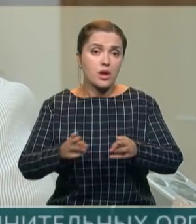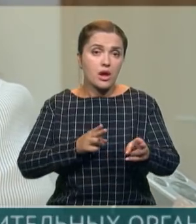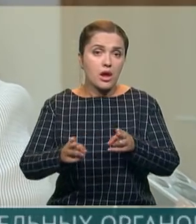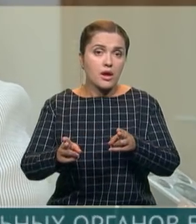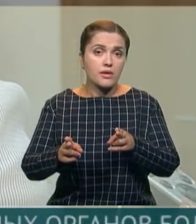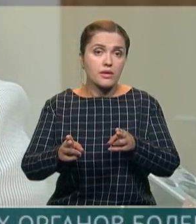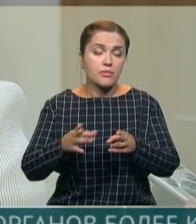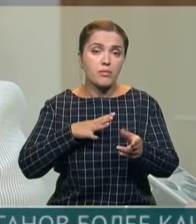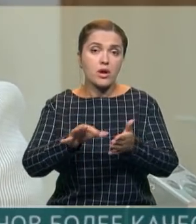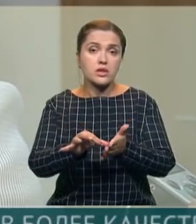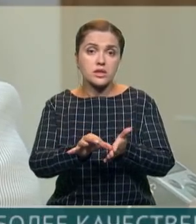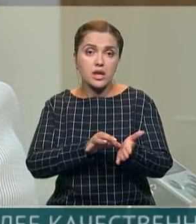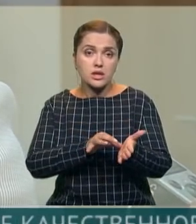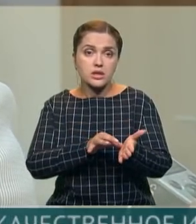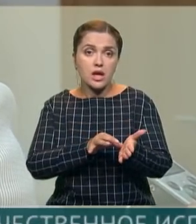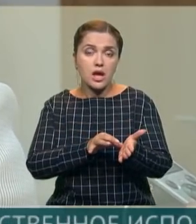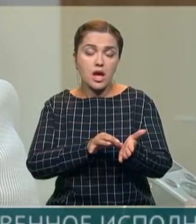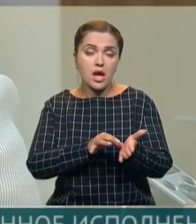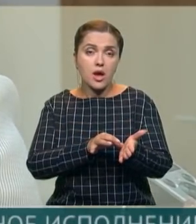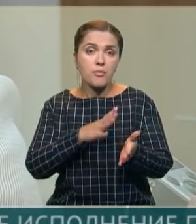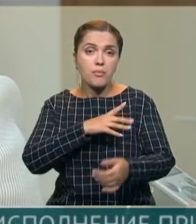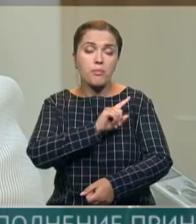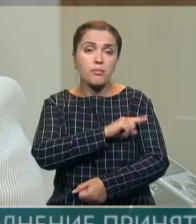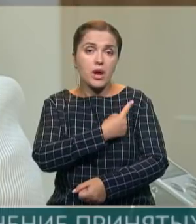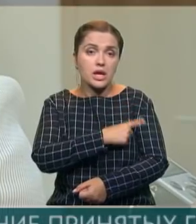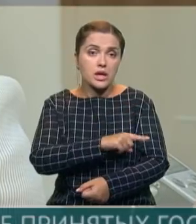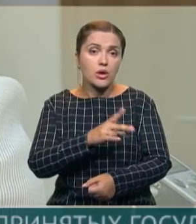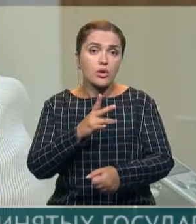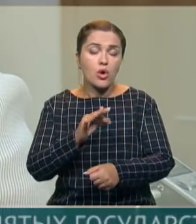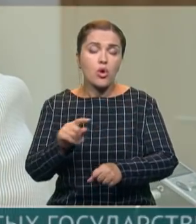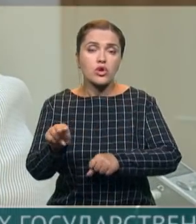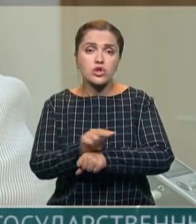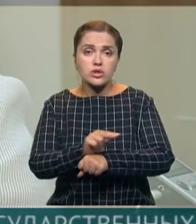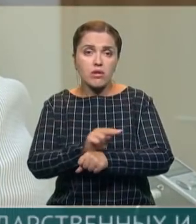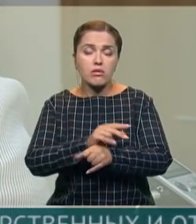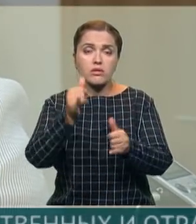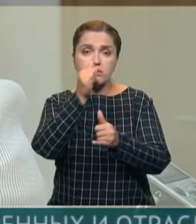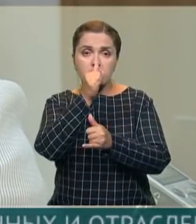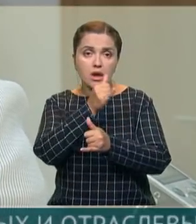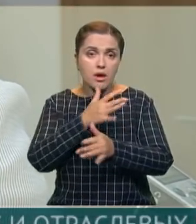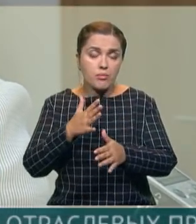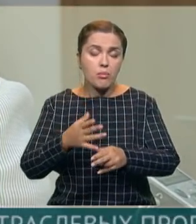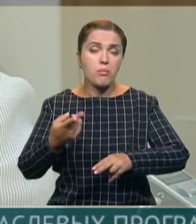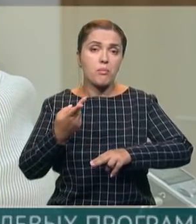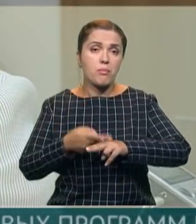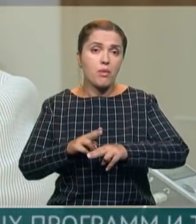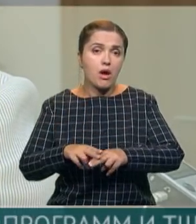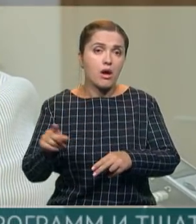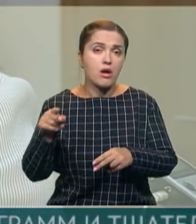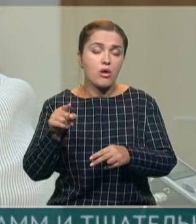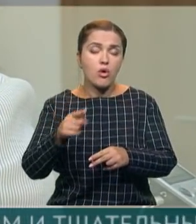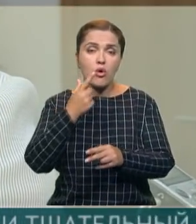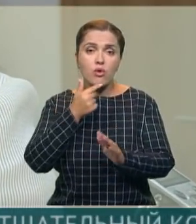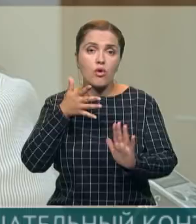блок, экстренный операционный блок приемного покоя. Оперативное лечение пациенту не проводилось ввиду